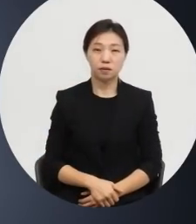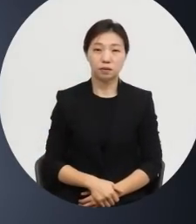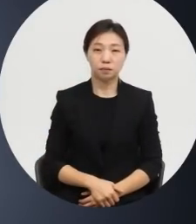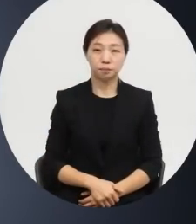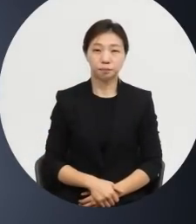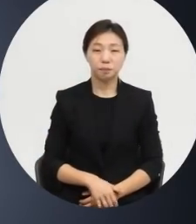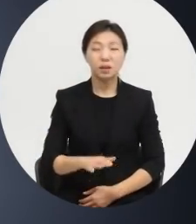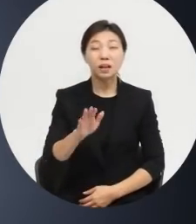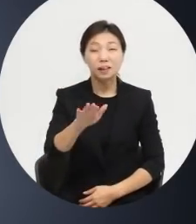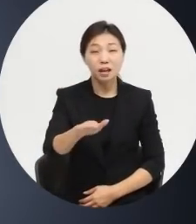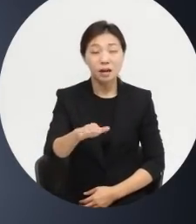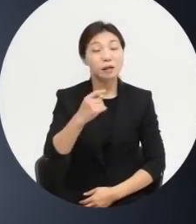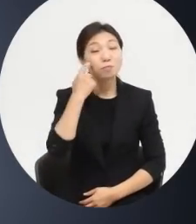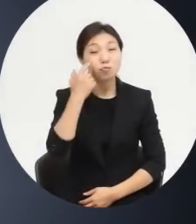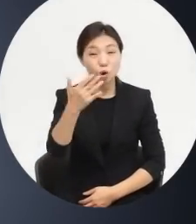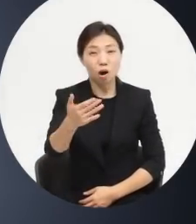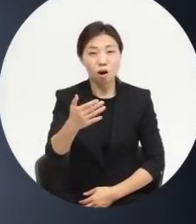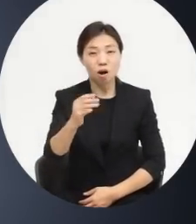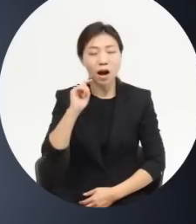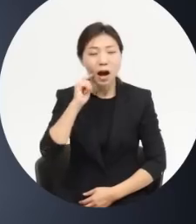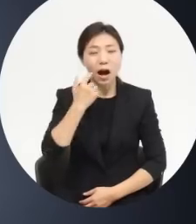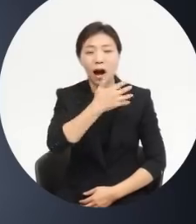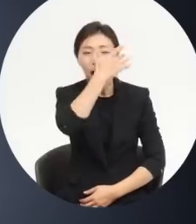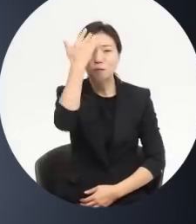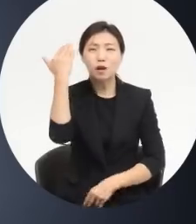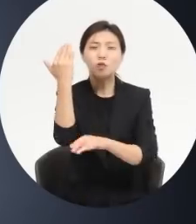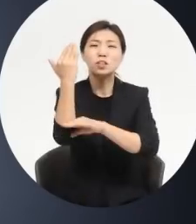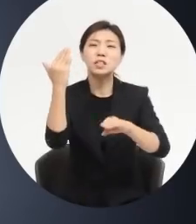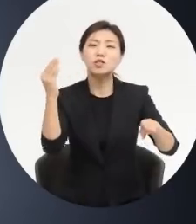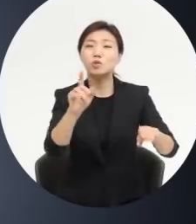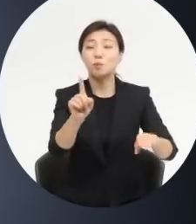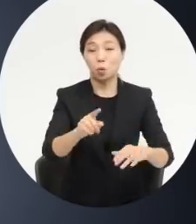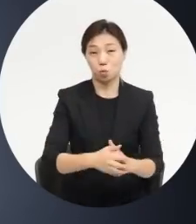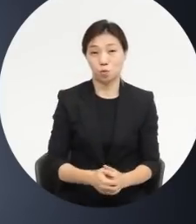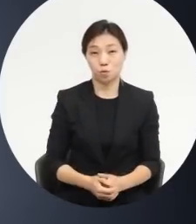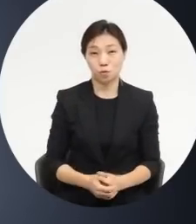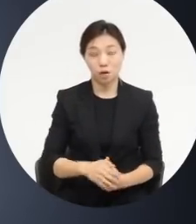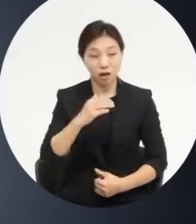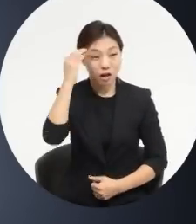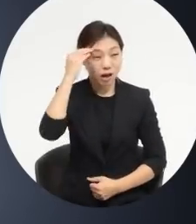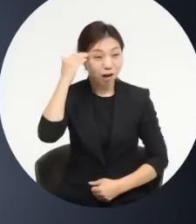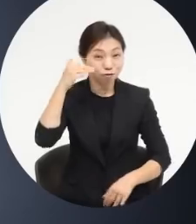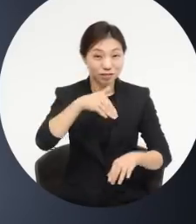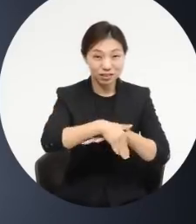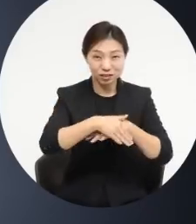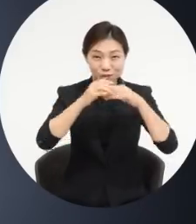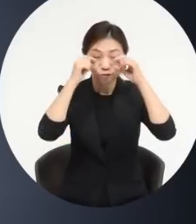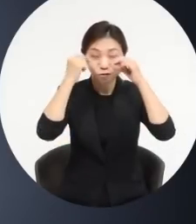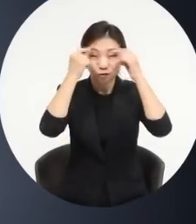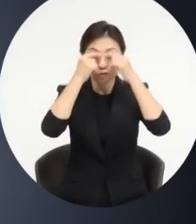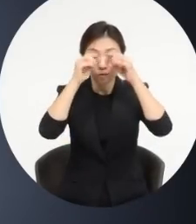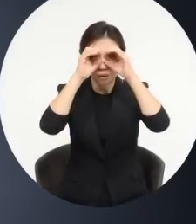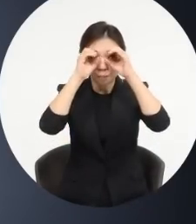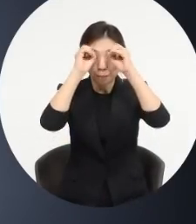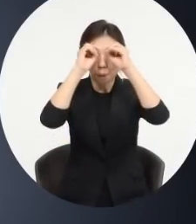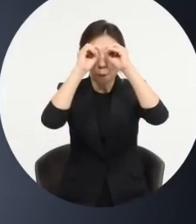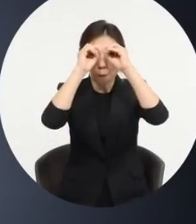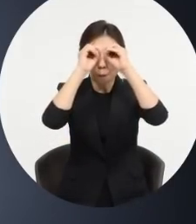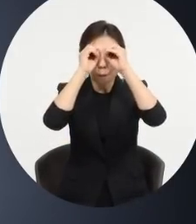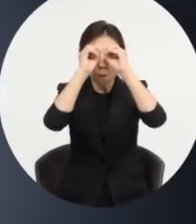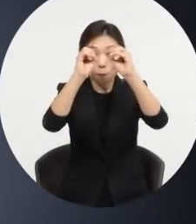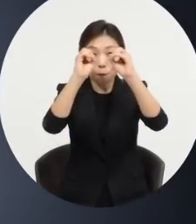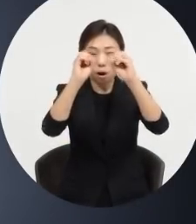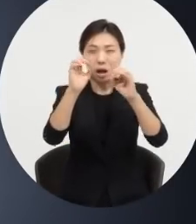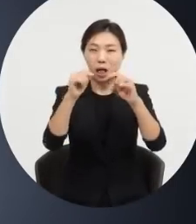그런데 우리가 미의 기준이 뭐겠어요? 우리나라 사람들은 눈이 동그란 게 미의 기준이잖아요.